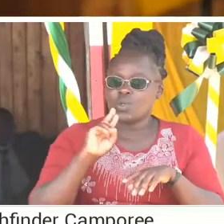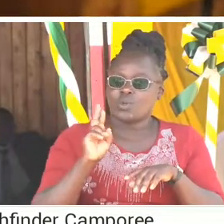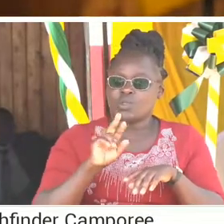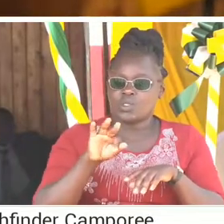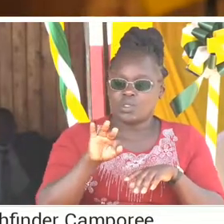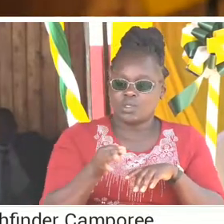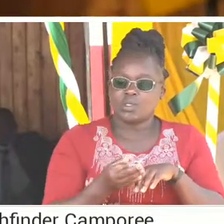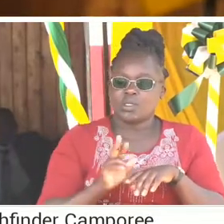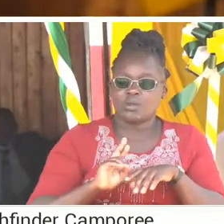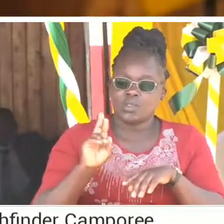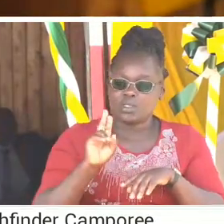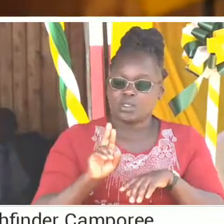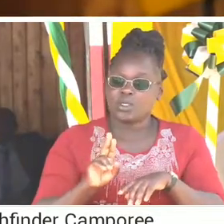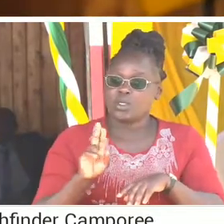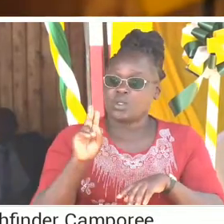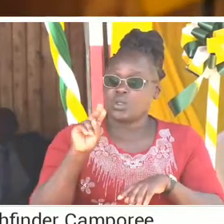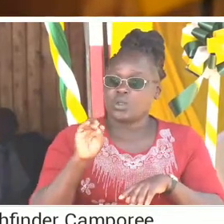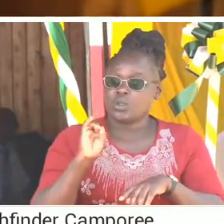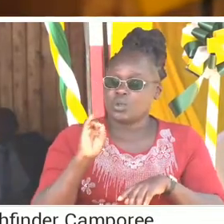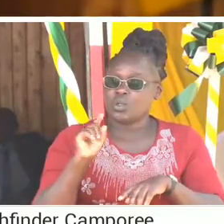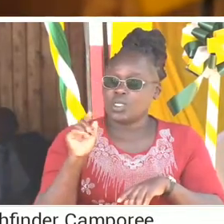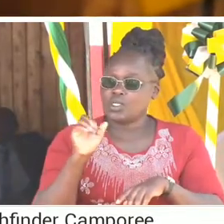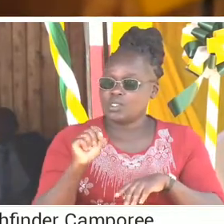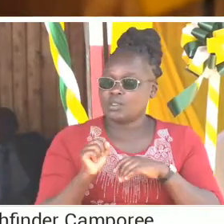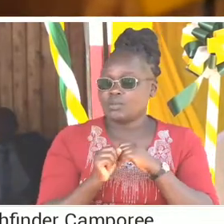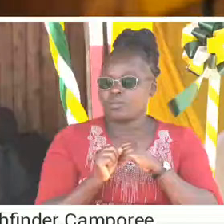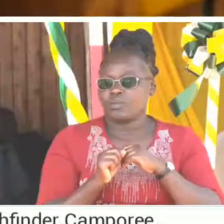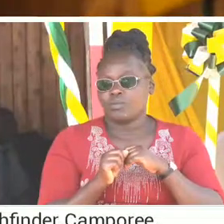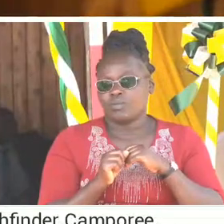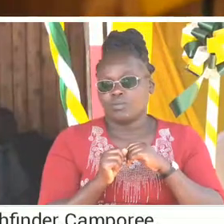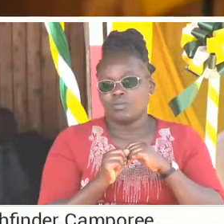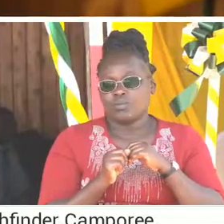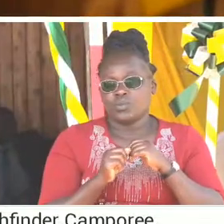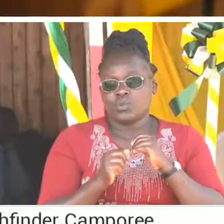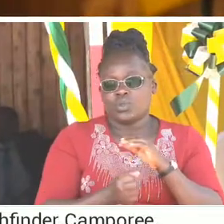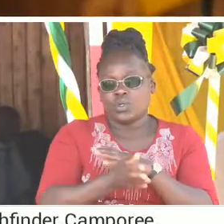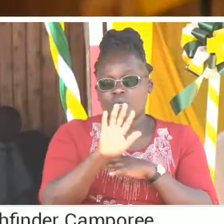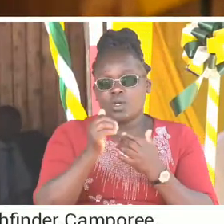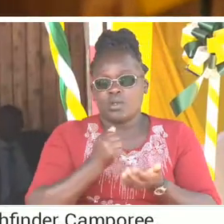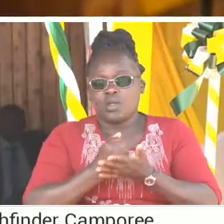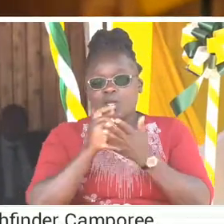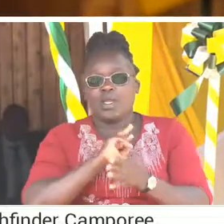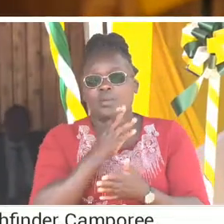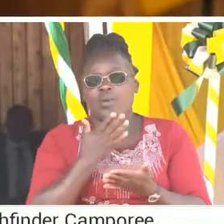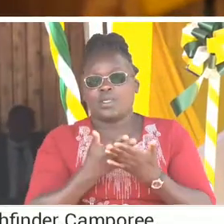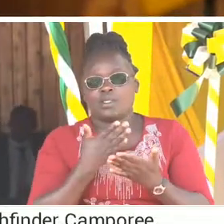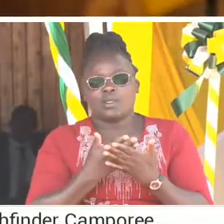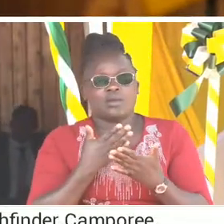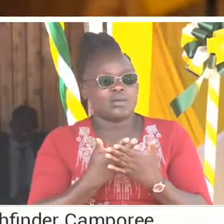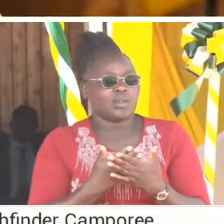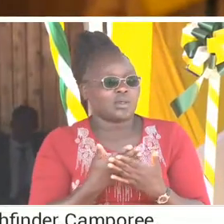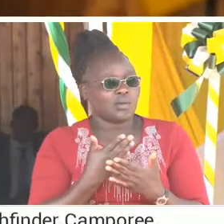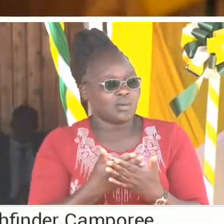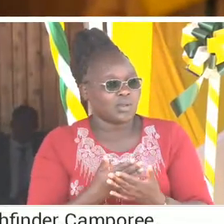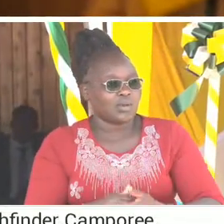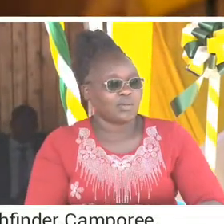tunashukuru. Hebu na Mungu atusaidie tunapoendelea kwa mkutano huu. Asanteni sana.